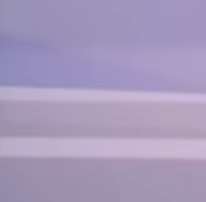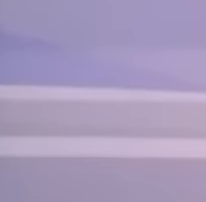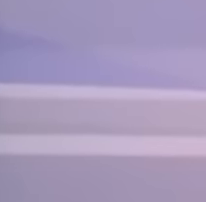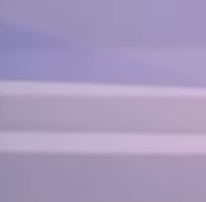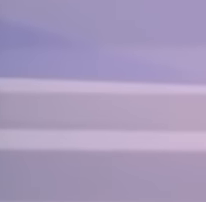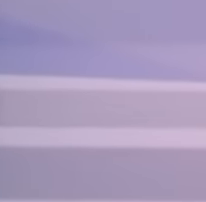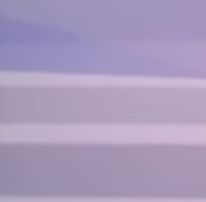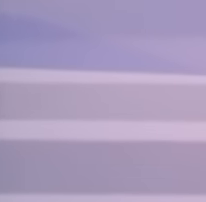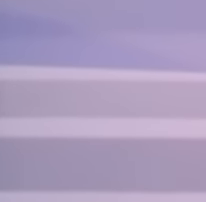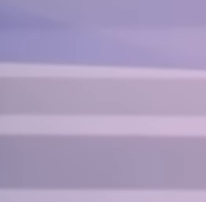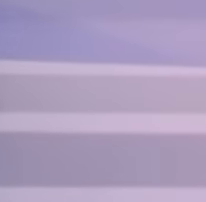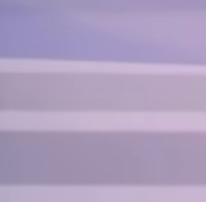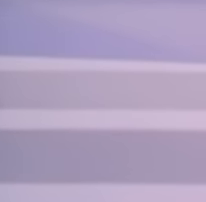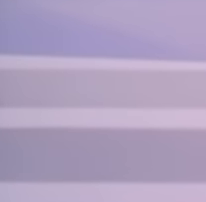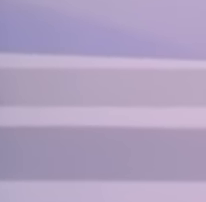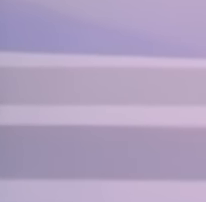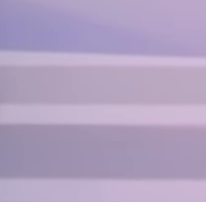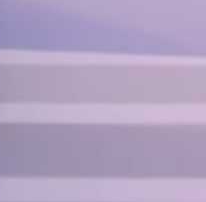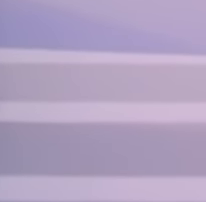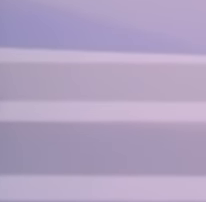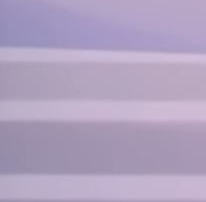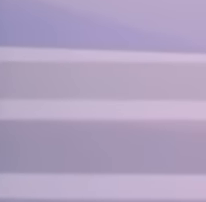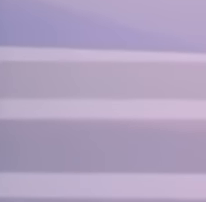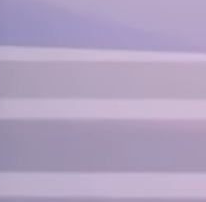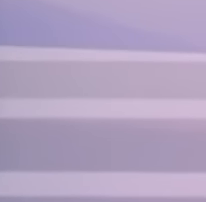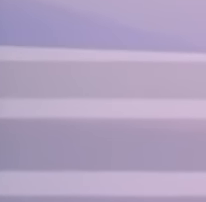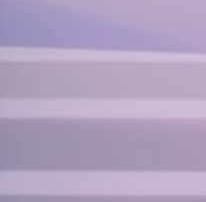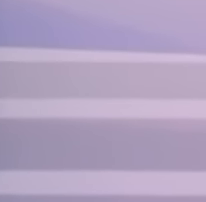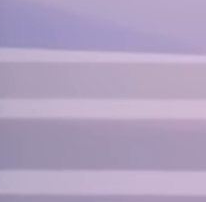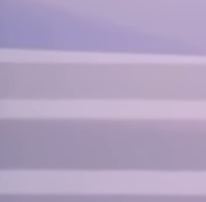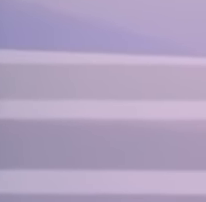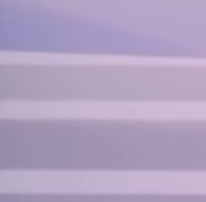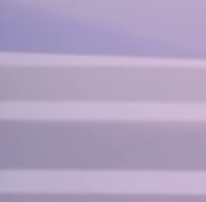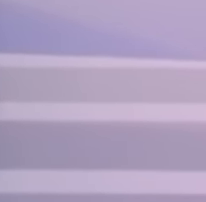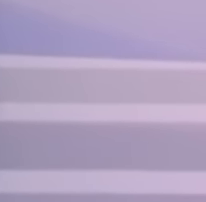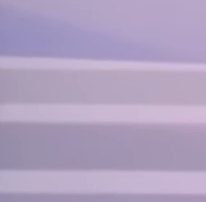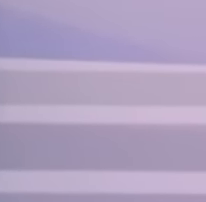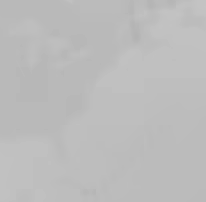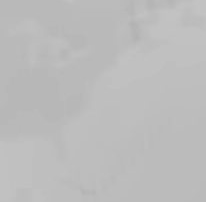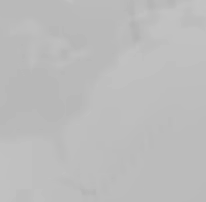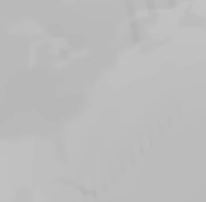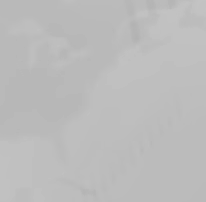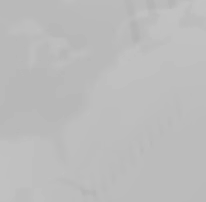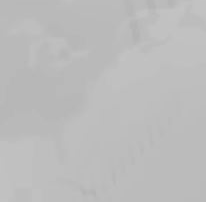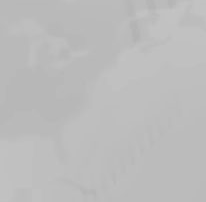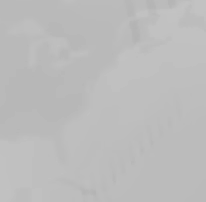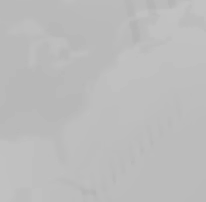abroad, samahan nyo kami sa GMA Pinoy TV at www.gmanews.tv.